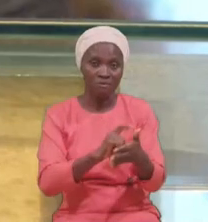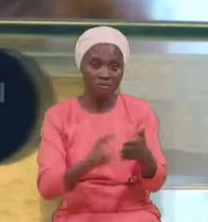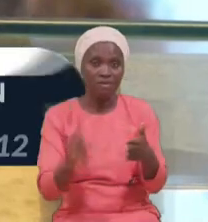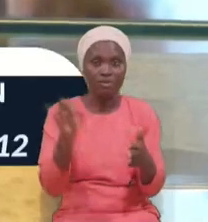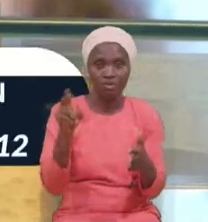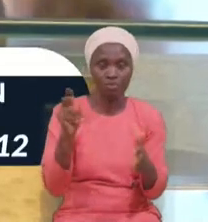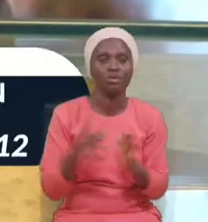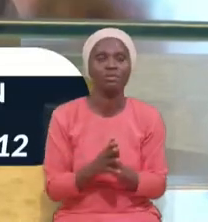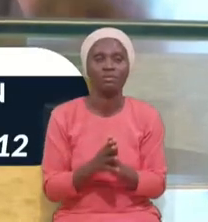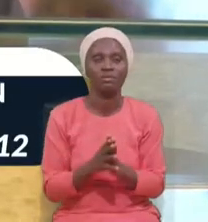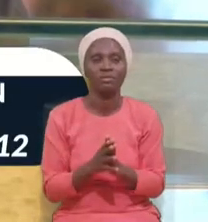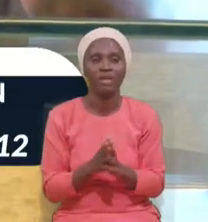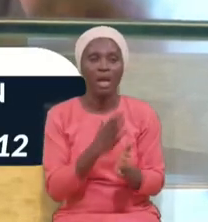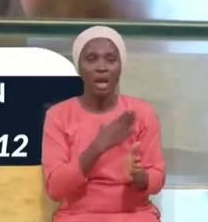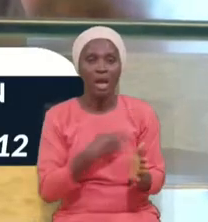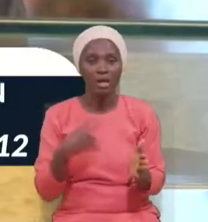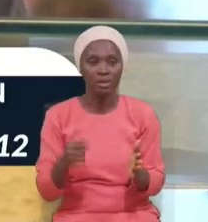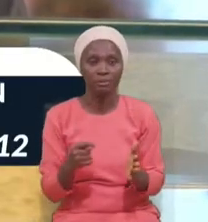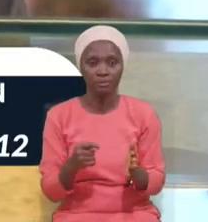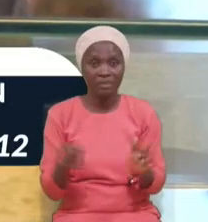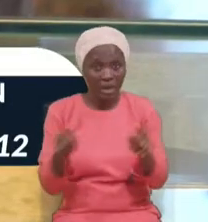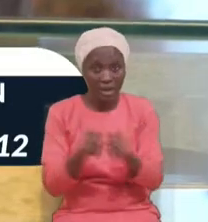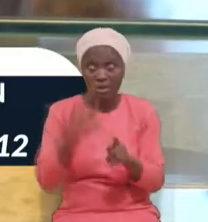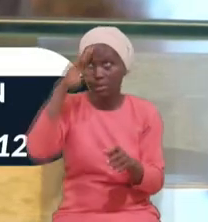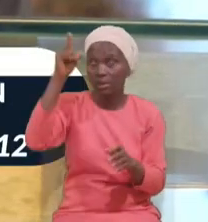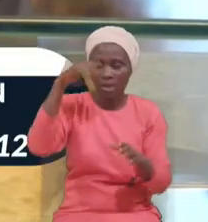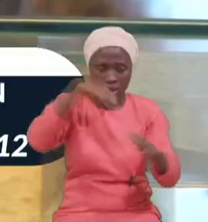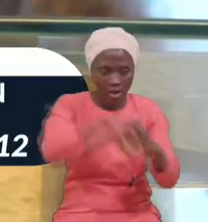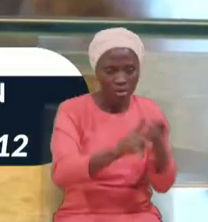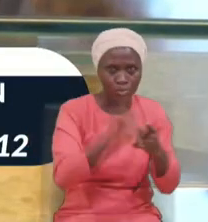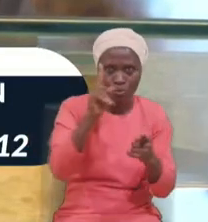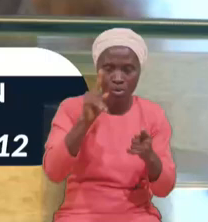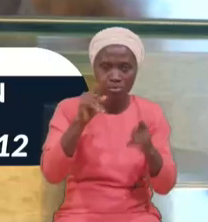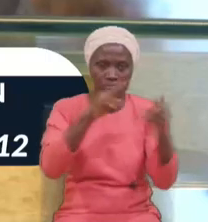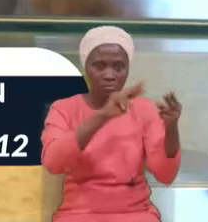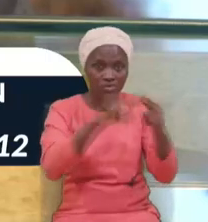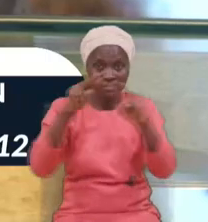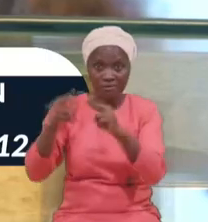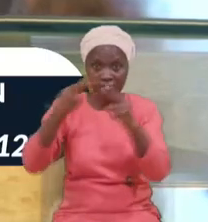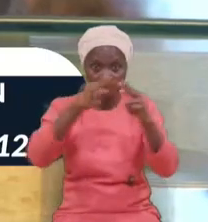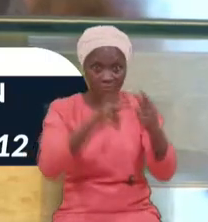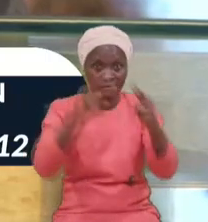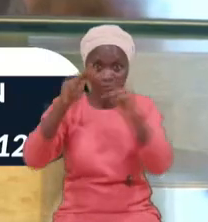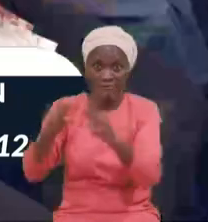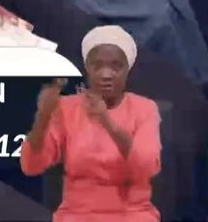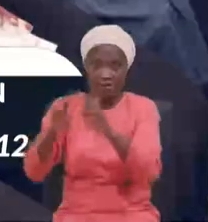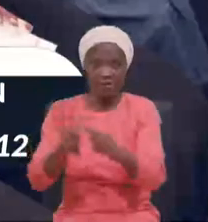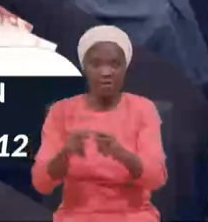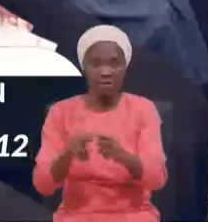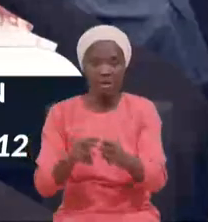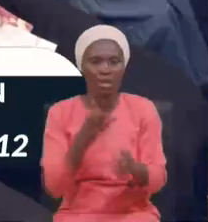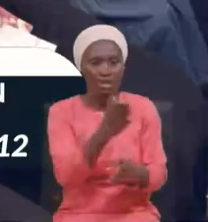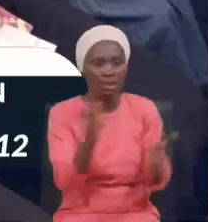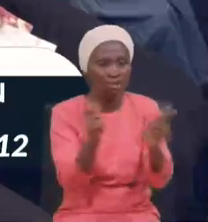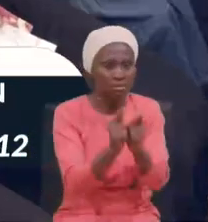verset 12. Comme il entrait dans un village, dix lépreux Quand des